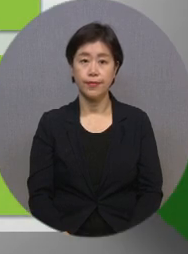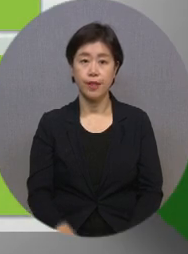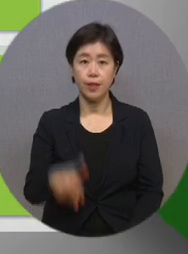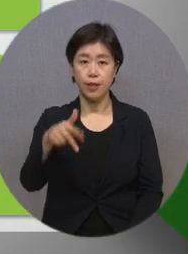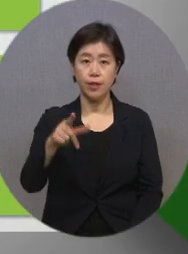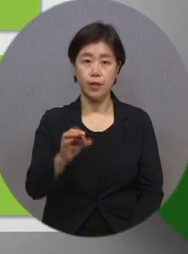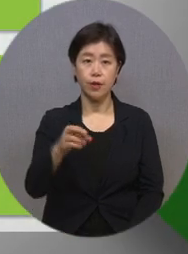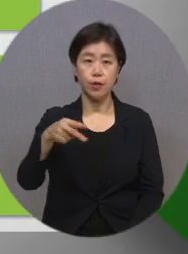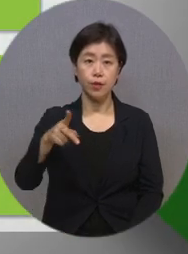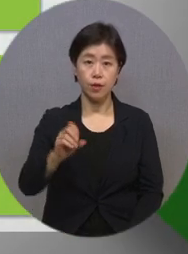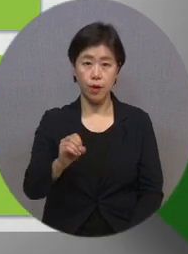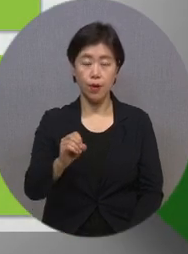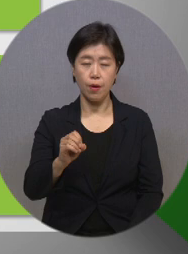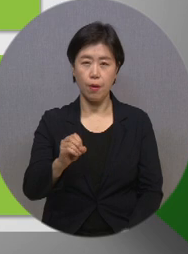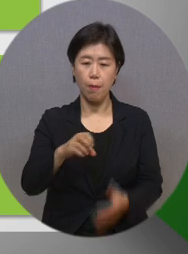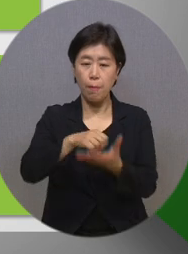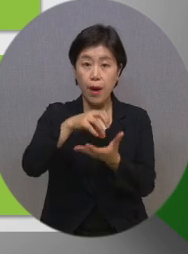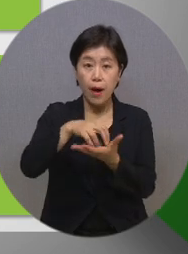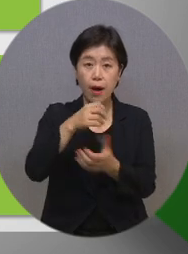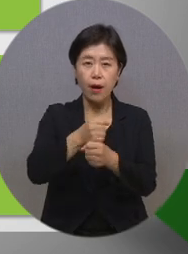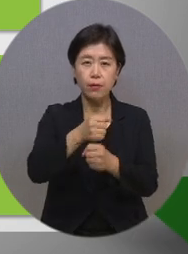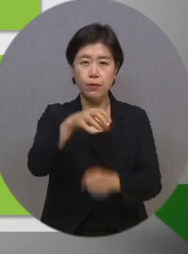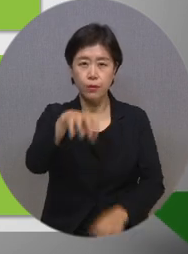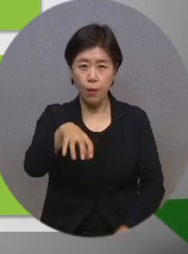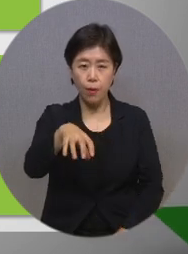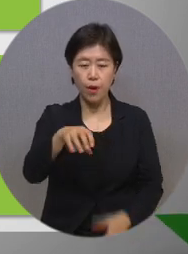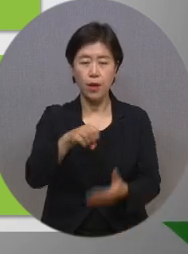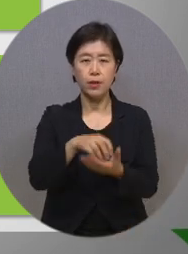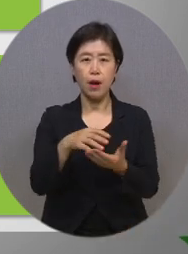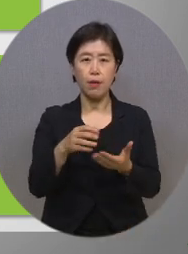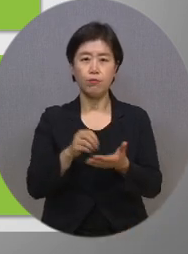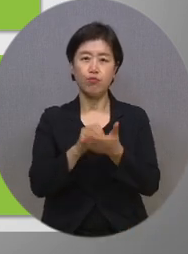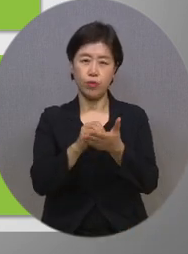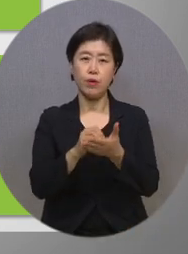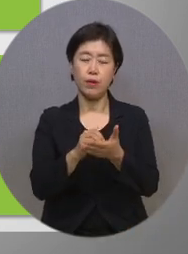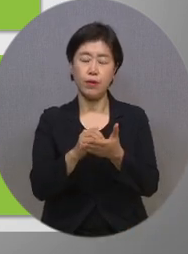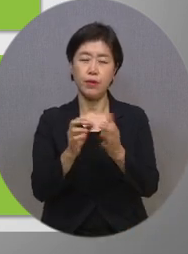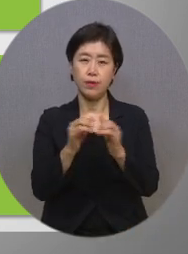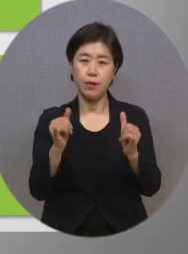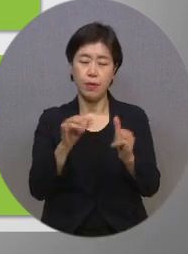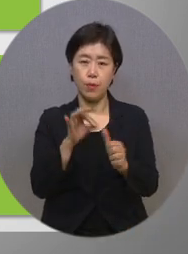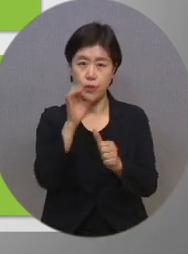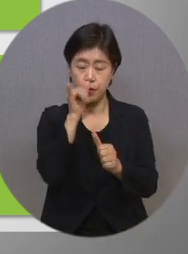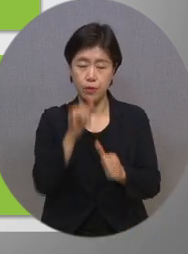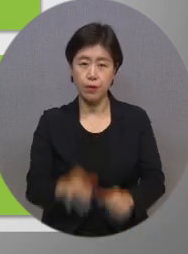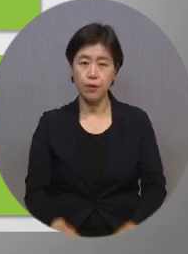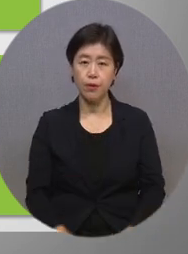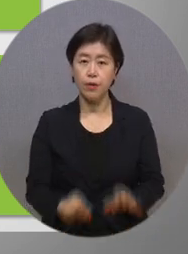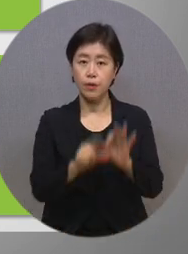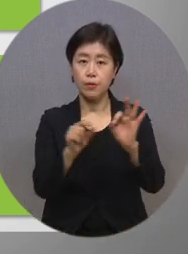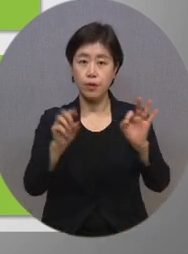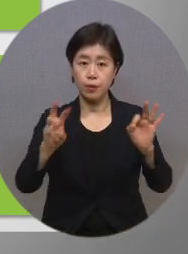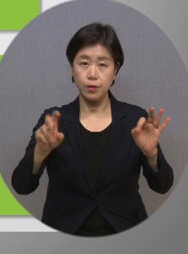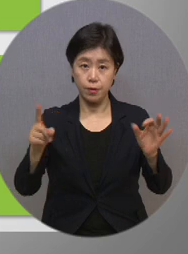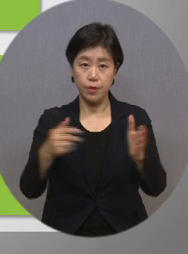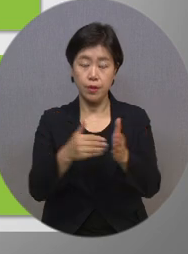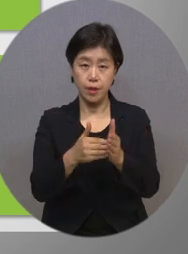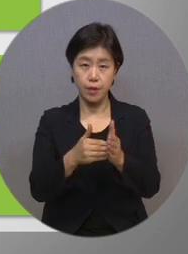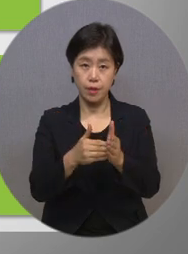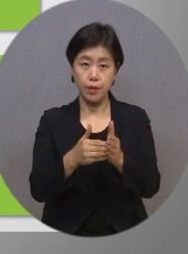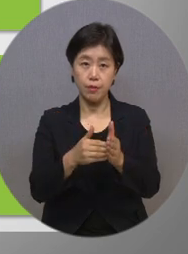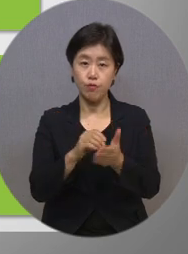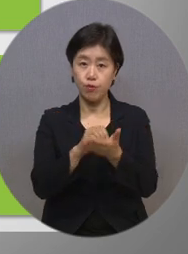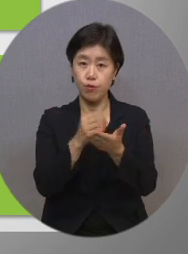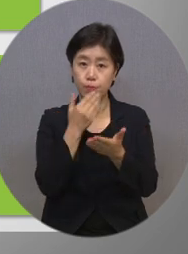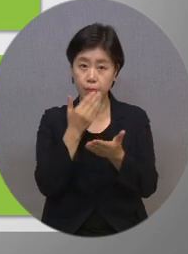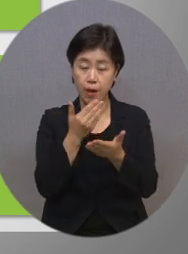정성 베이커리에서 제과 제빵원을 모집합니다. 접수 마감일은 10월 31일까지며